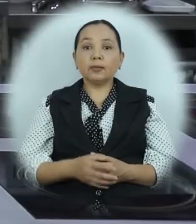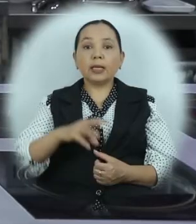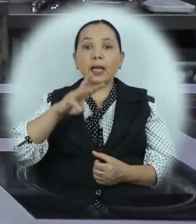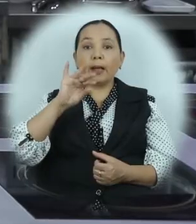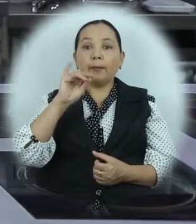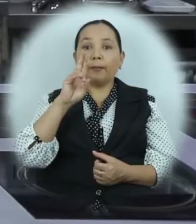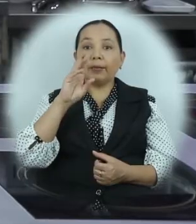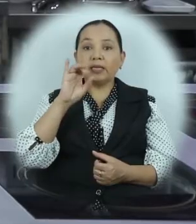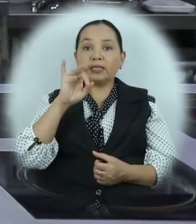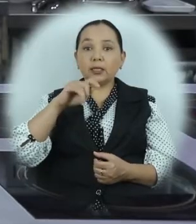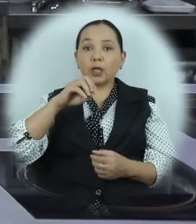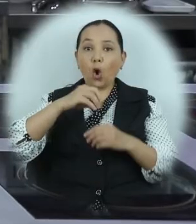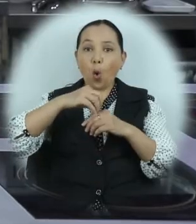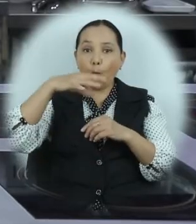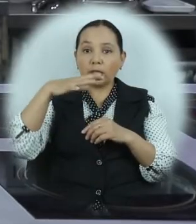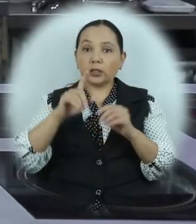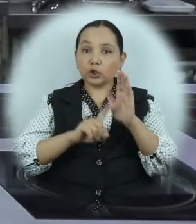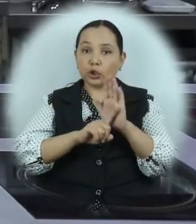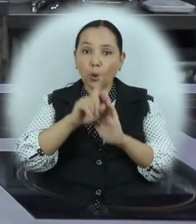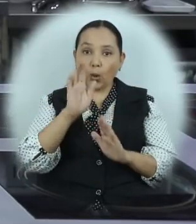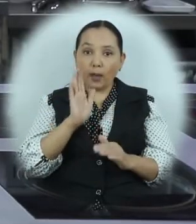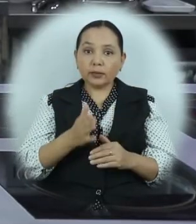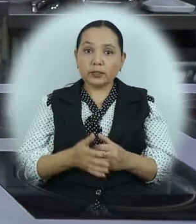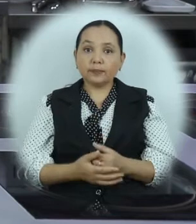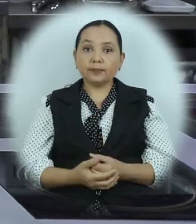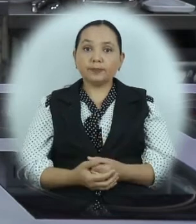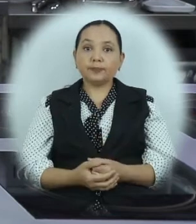mikserga ko'pirtirishga qo'yamiz.